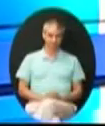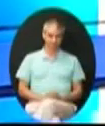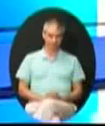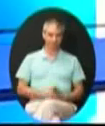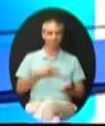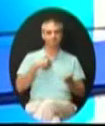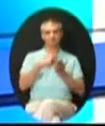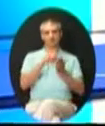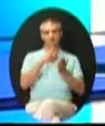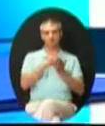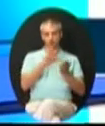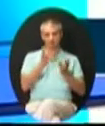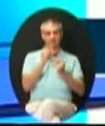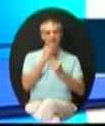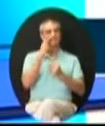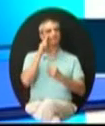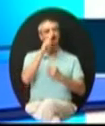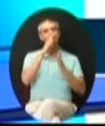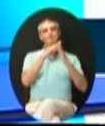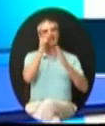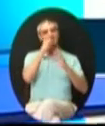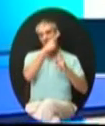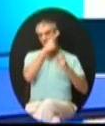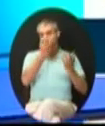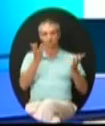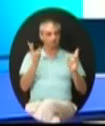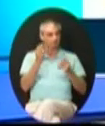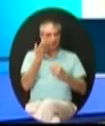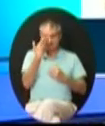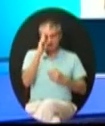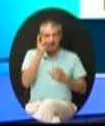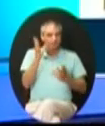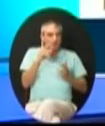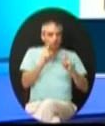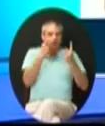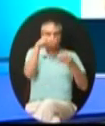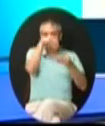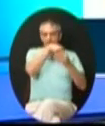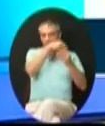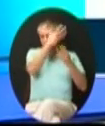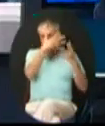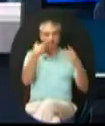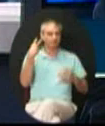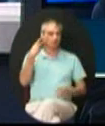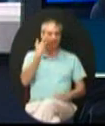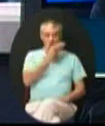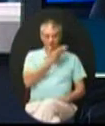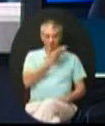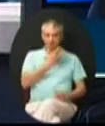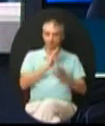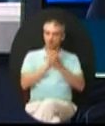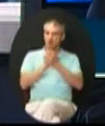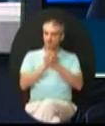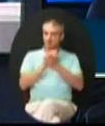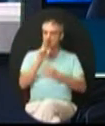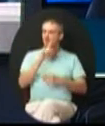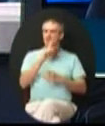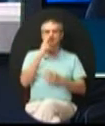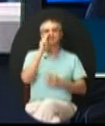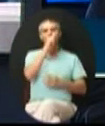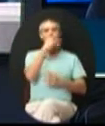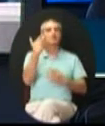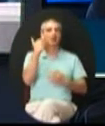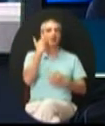טוב, ממשיכים עם מבט לבית הלבן, אי אפשר להתעלם השבוע מההתרחשויות שם. ליאור ויינטרוב, שלום. שלום. מבט